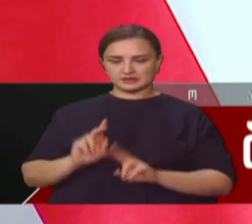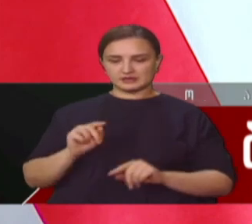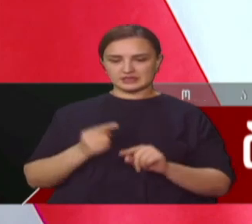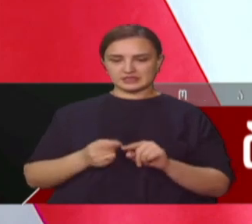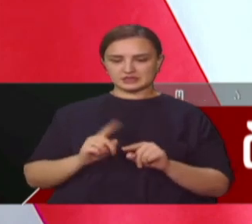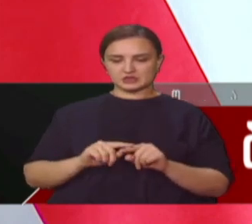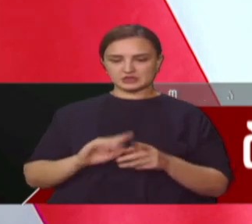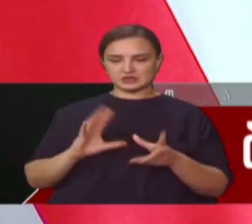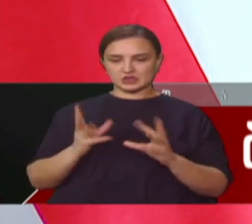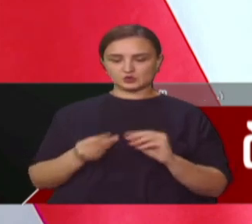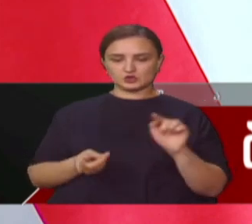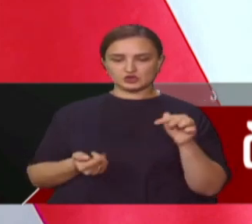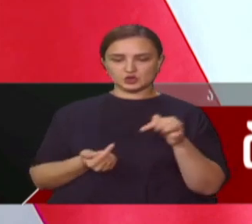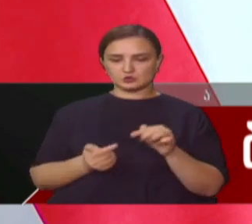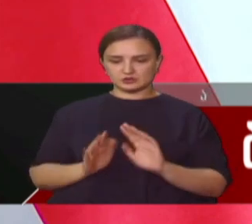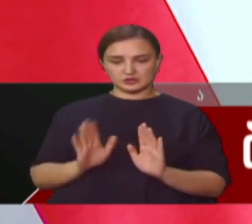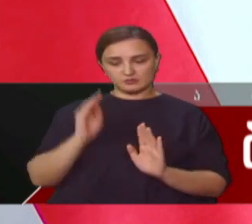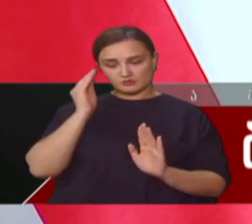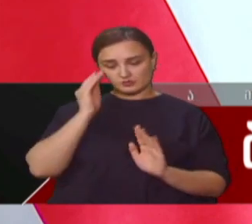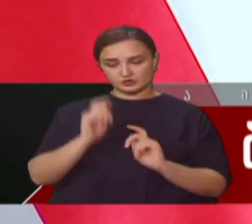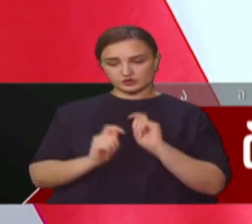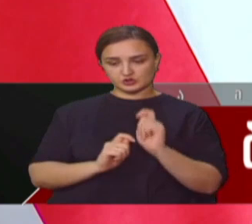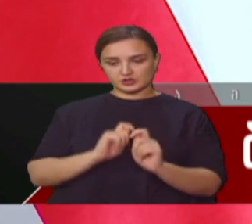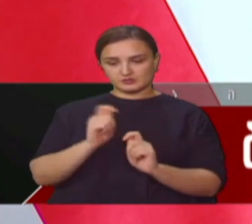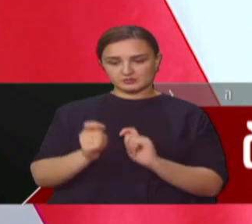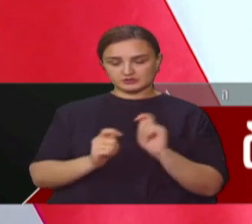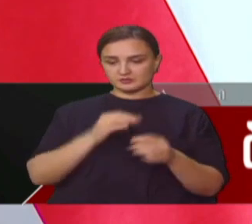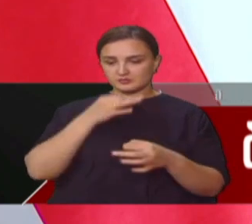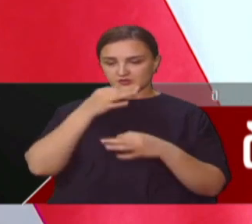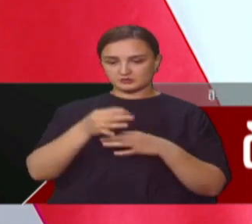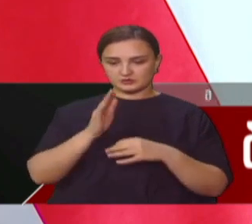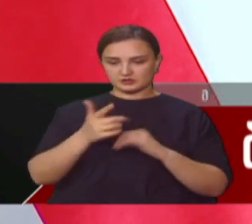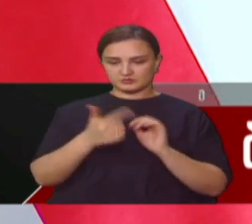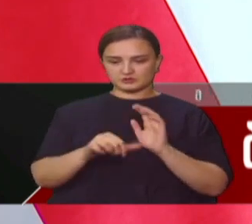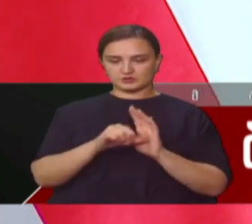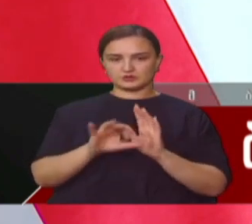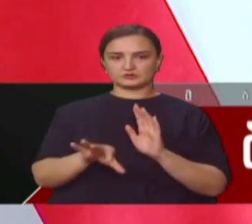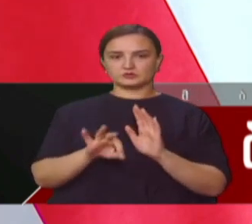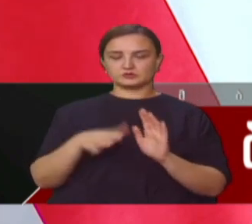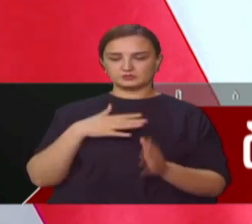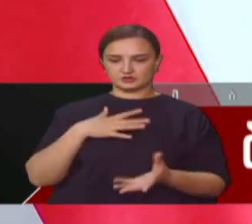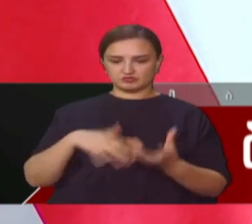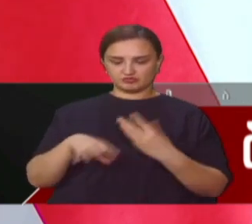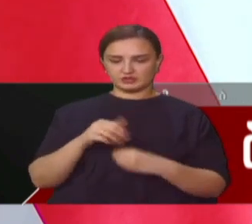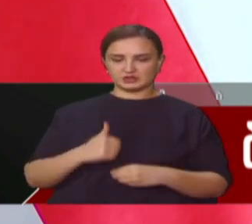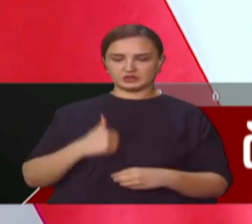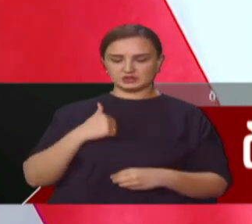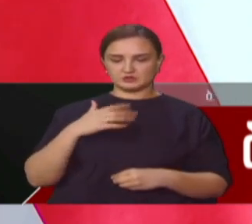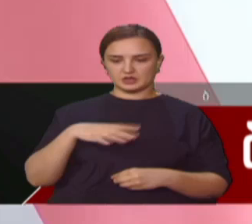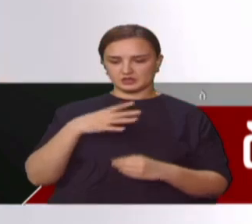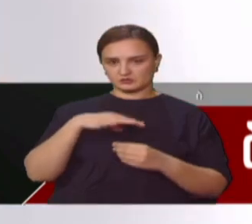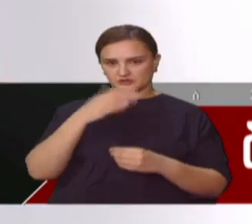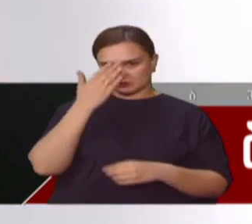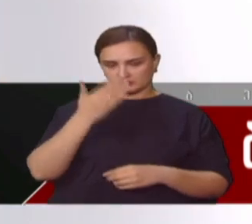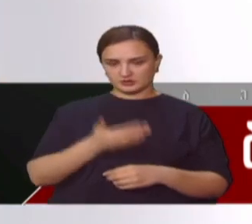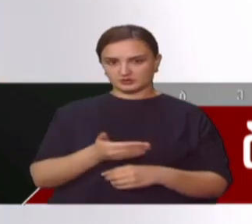ეს აი სრულიად შეუსაბამო შეფასებები საქართველოს და მიმართებაში პასუხგაცემული იქნება 26 ოქტომბერს ჩვენი ღირსეული ქართული საზოგადოების